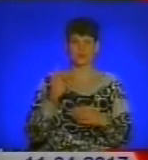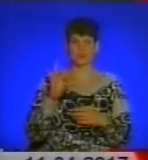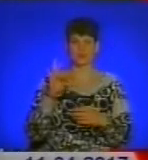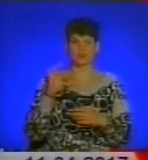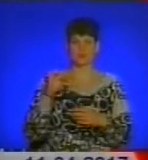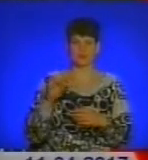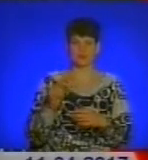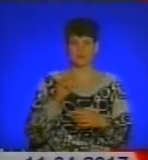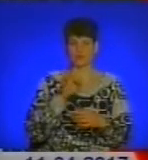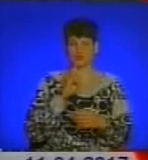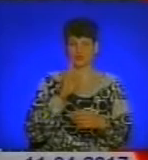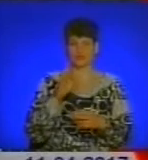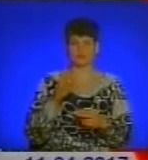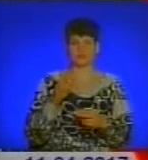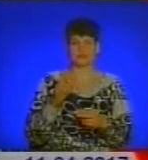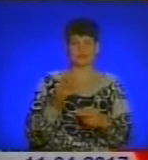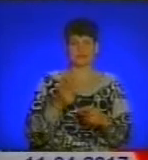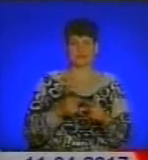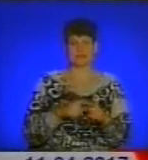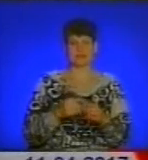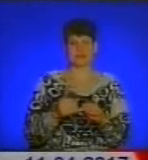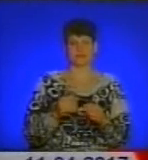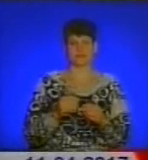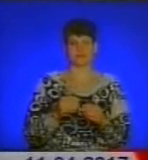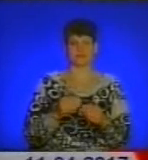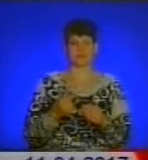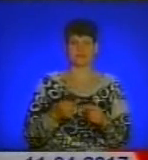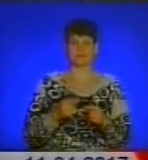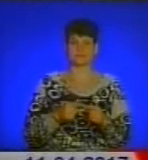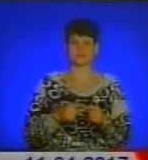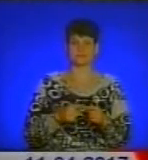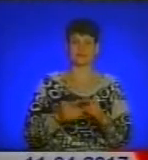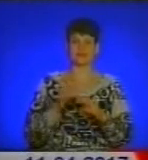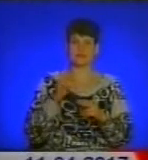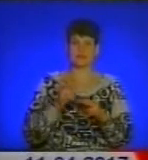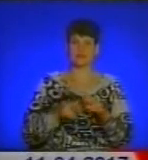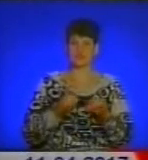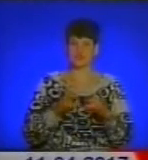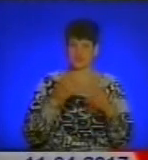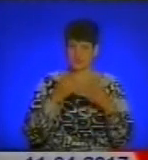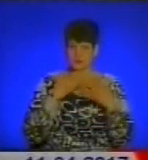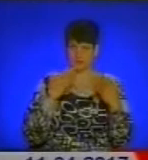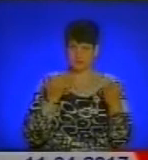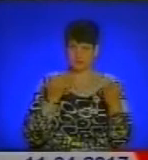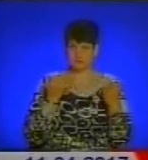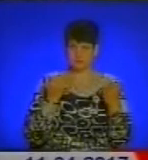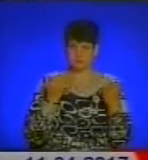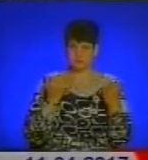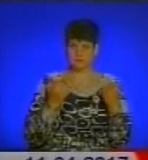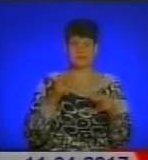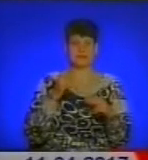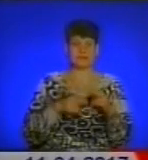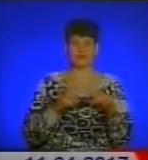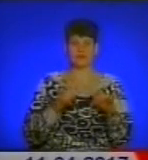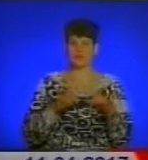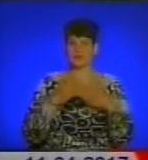не є ще завершена, тобто це стадії переговорів, я би так сказала. А, тобто остаточного рішення ще немає? Ну, остаточного рішення ще